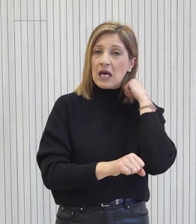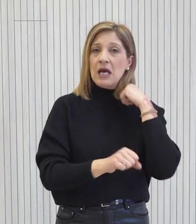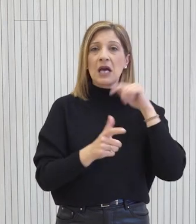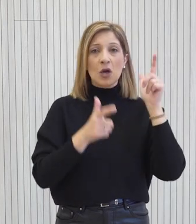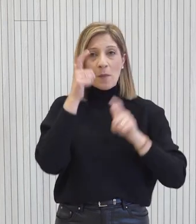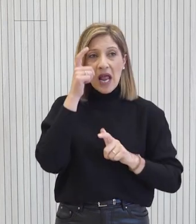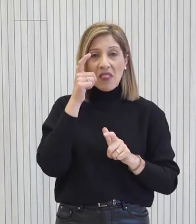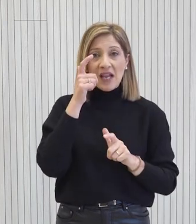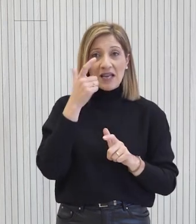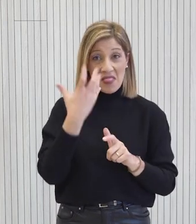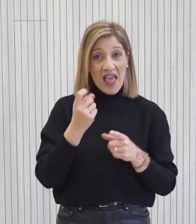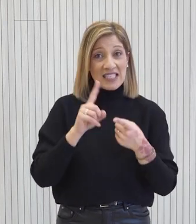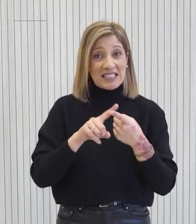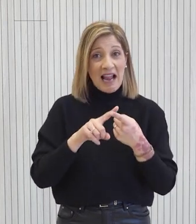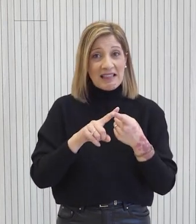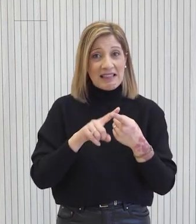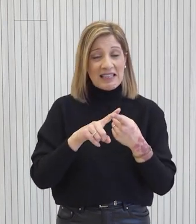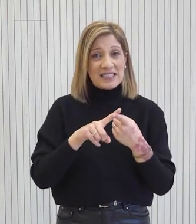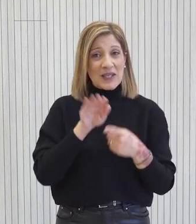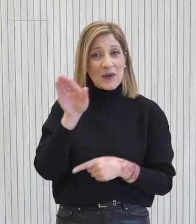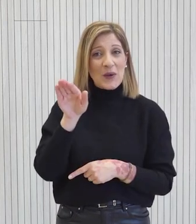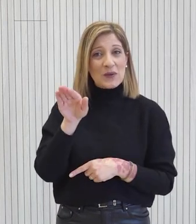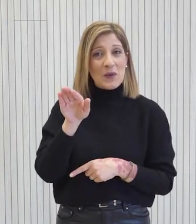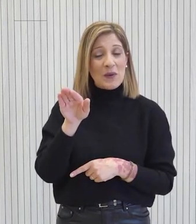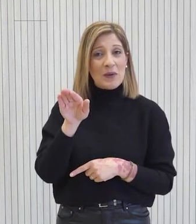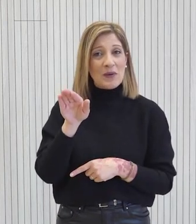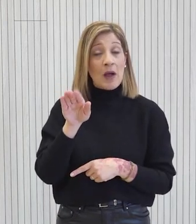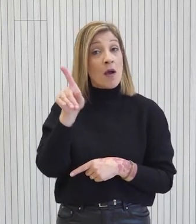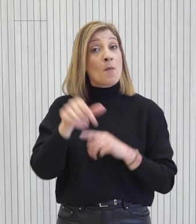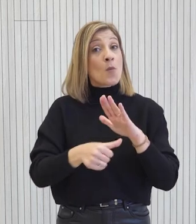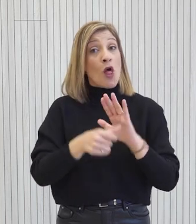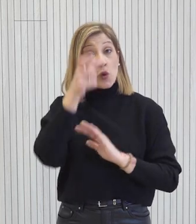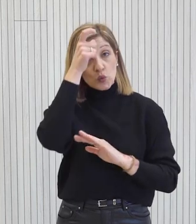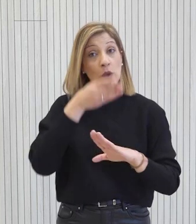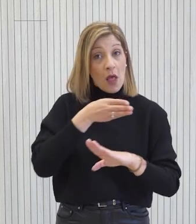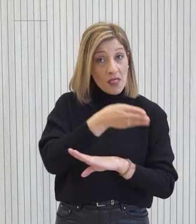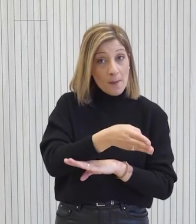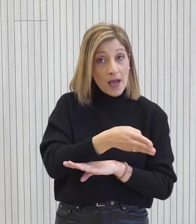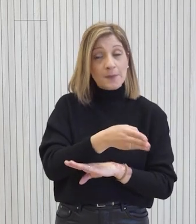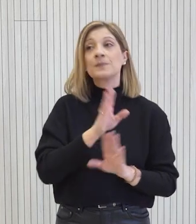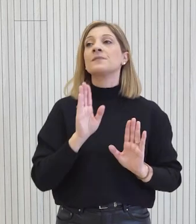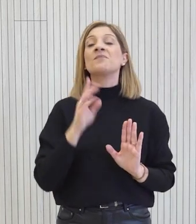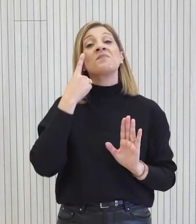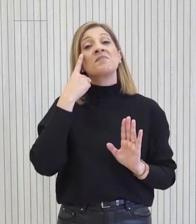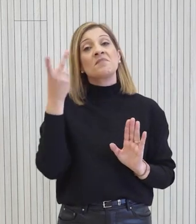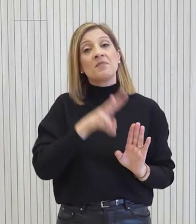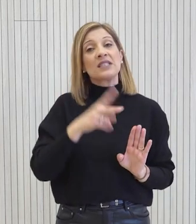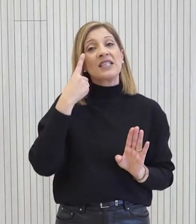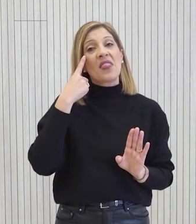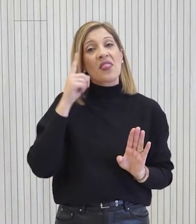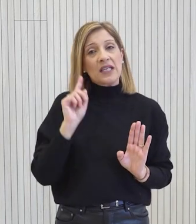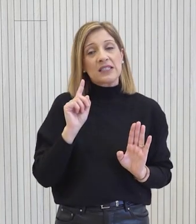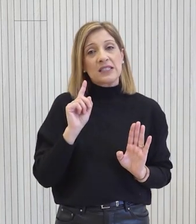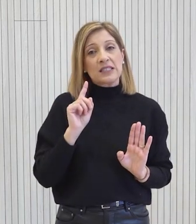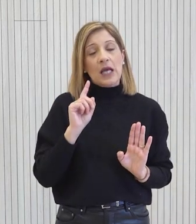μπορείτε να μας διαφωτίσετε αν είναι εφικτό θα είναι το πρόεδρος της Τουρκίας. Δεν γνωρίζω την σύσταση. Φαντάζομαι θα είναι γνωστό